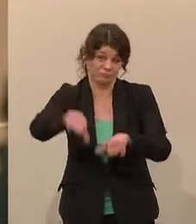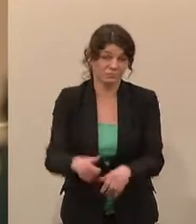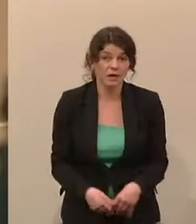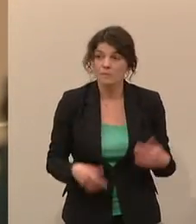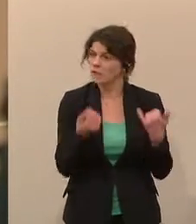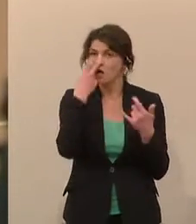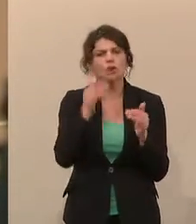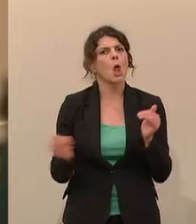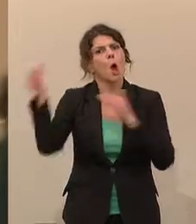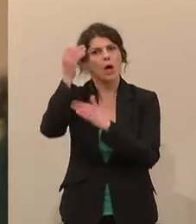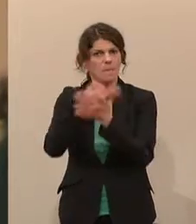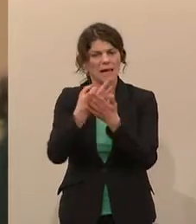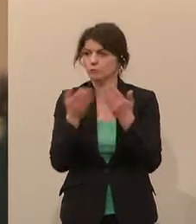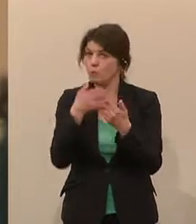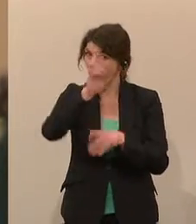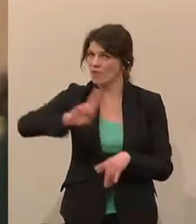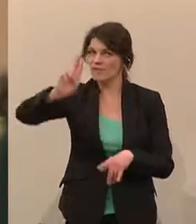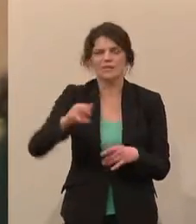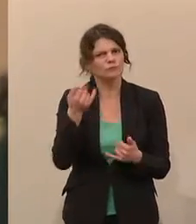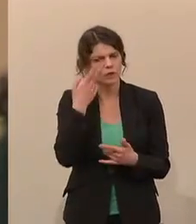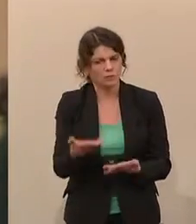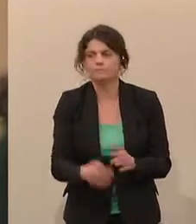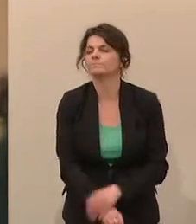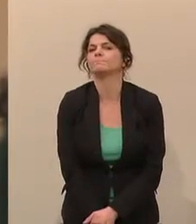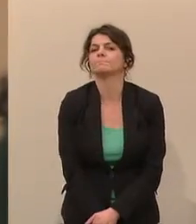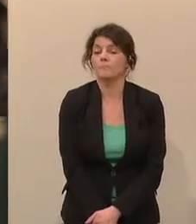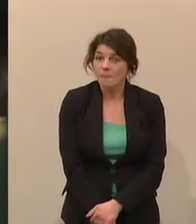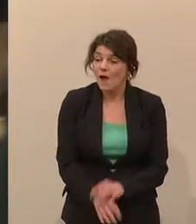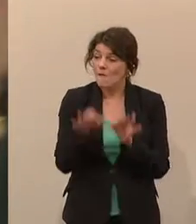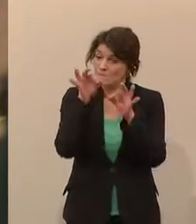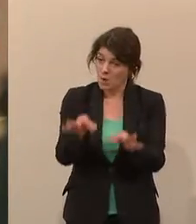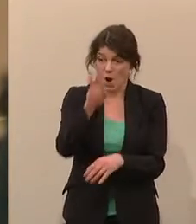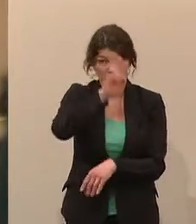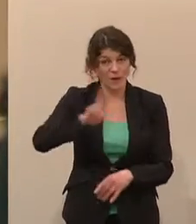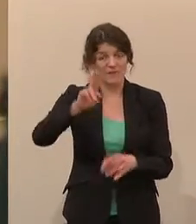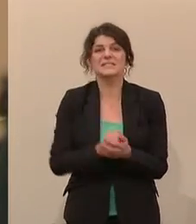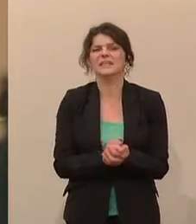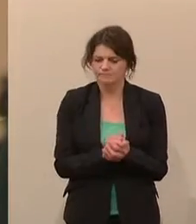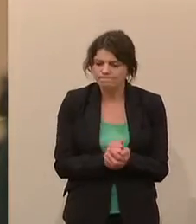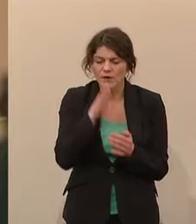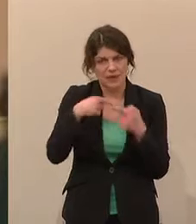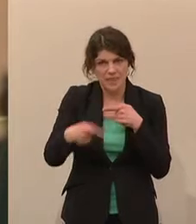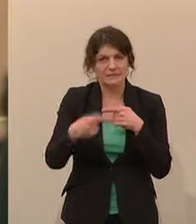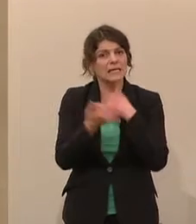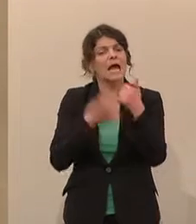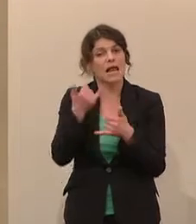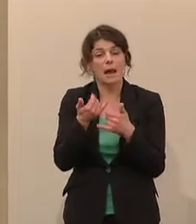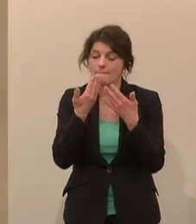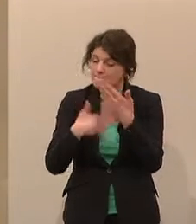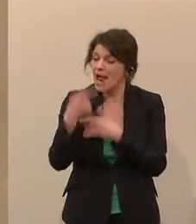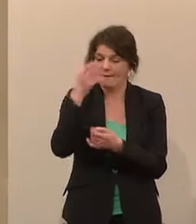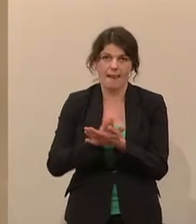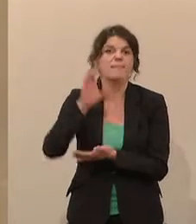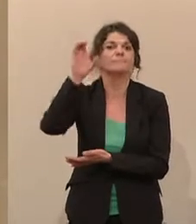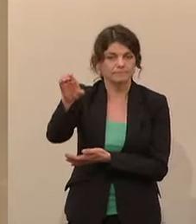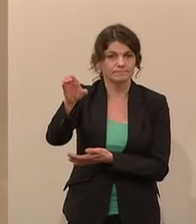höheren Bildung aus, nämlich bei den Universitäten? Für die Universitäten wird es in den nächsten Jahren mehr Geld